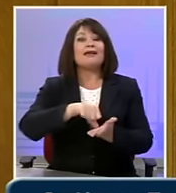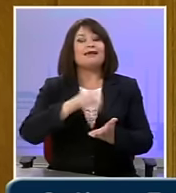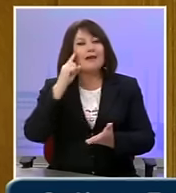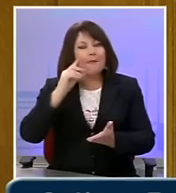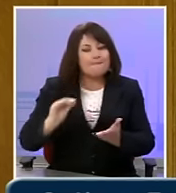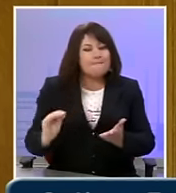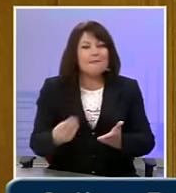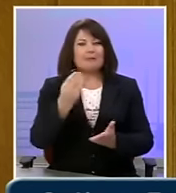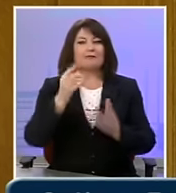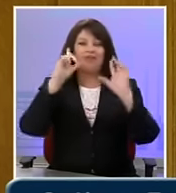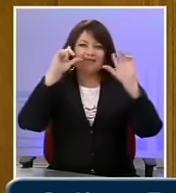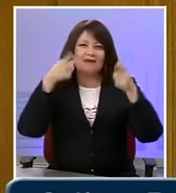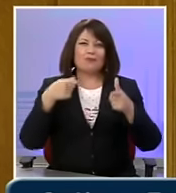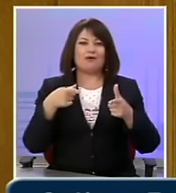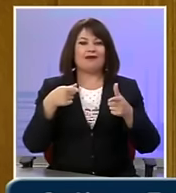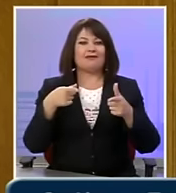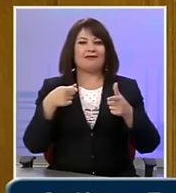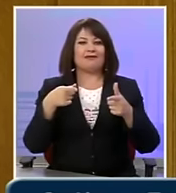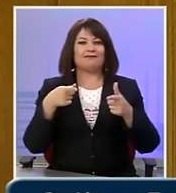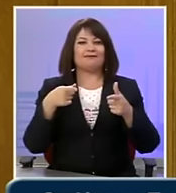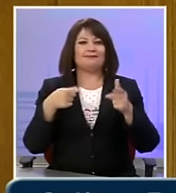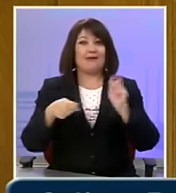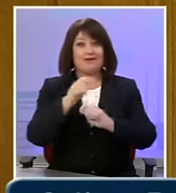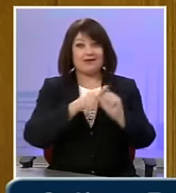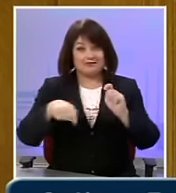δημοκρατίας. Και από εδώ